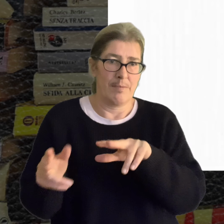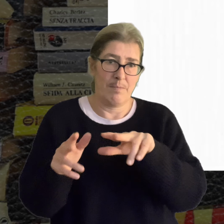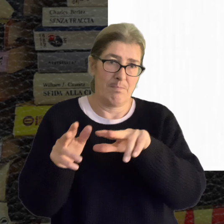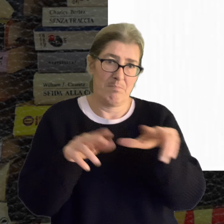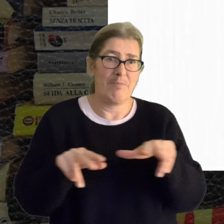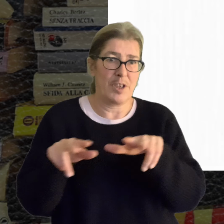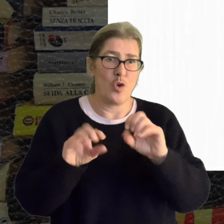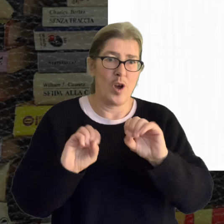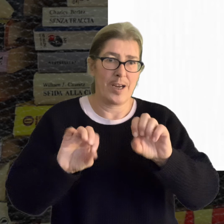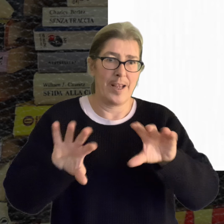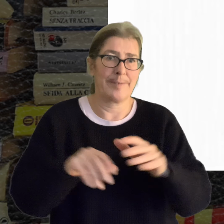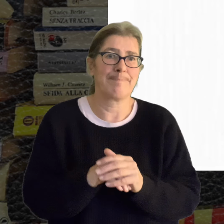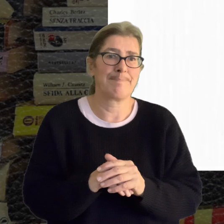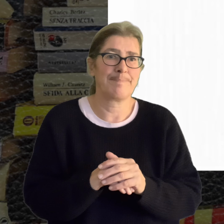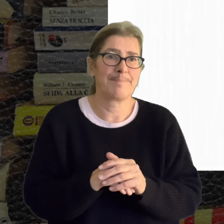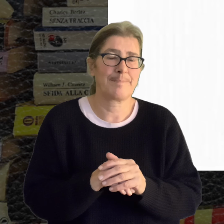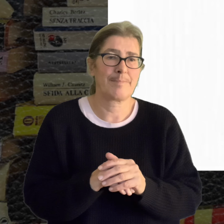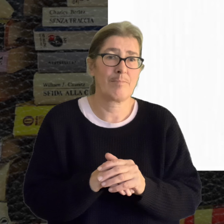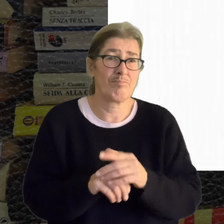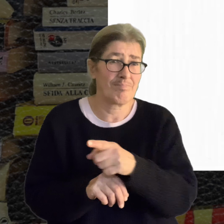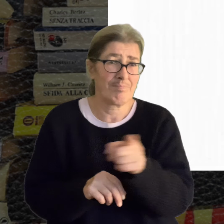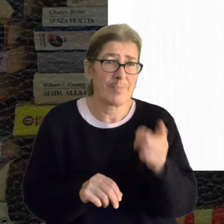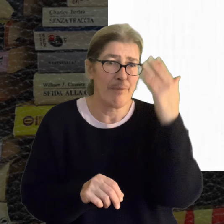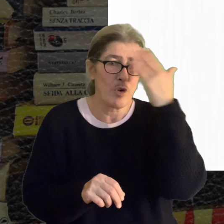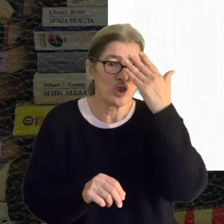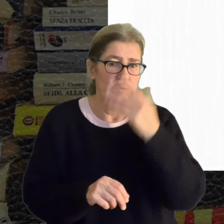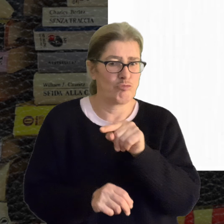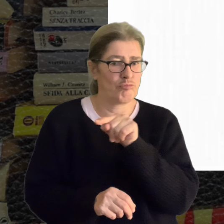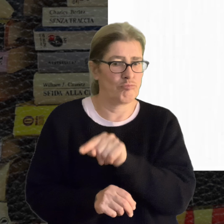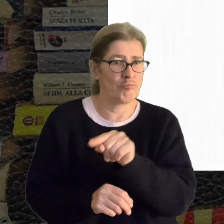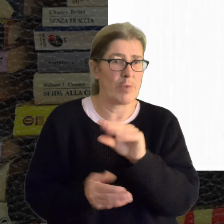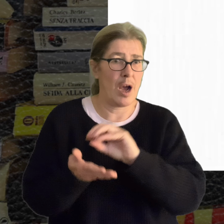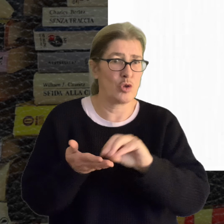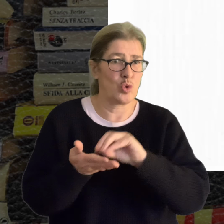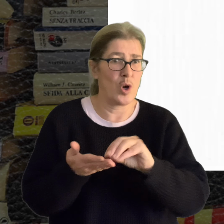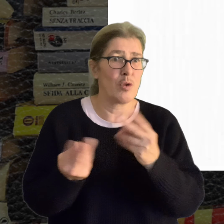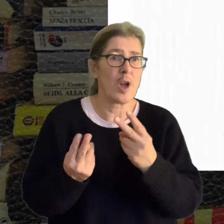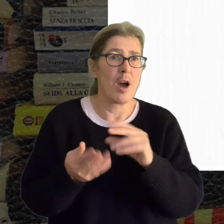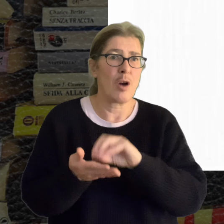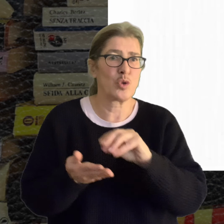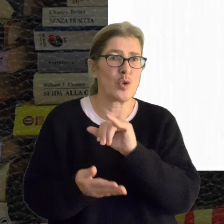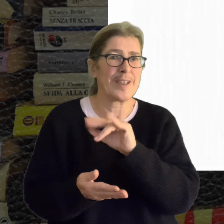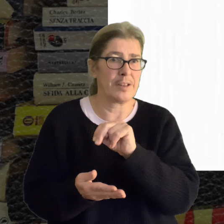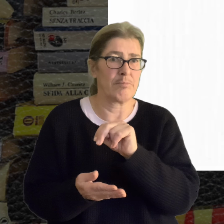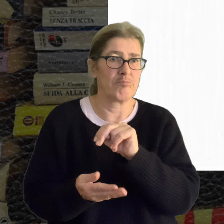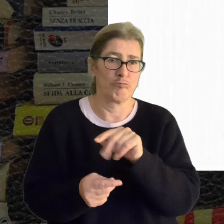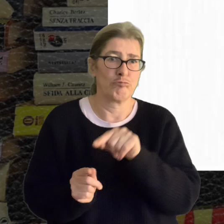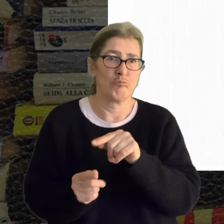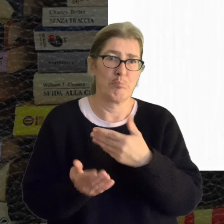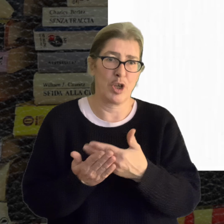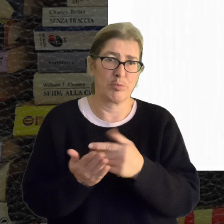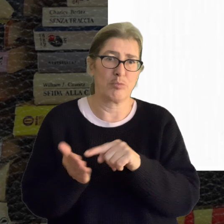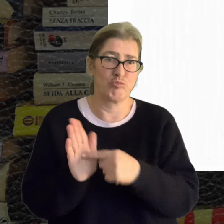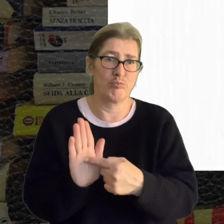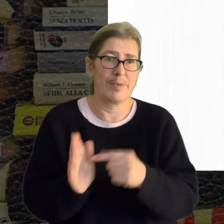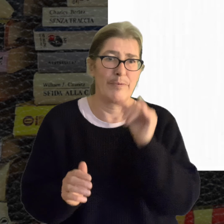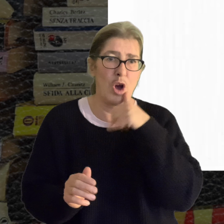Video stellt euch vor da sitzt ein Autor oder eine Autorin in unserem Fall eine Autorin